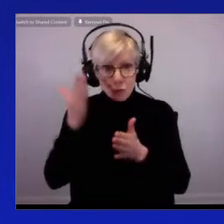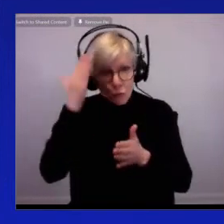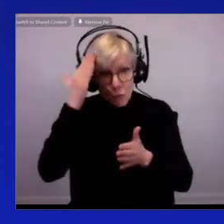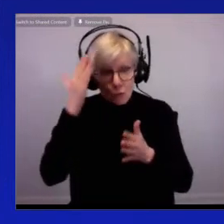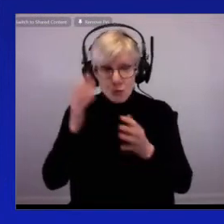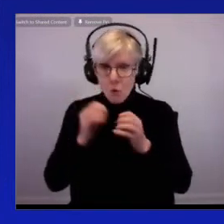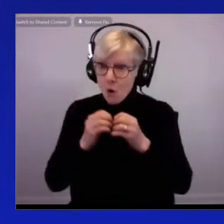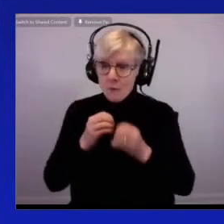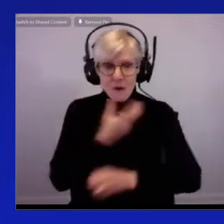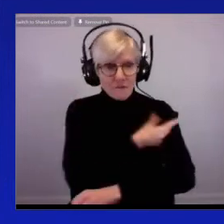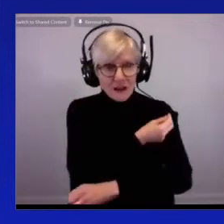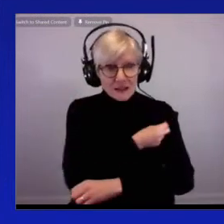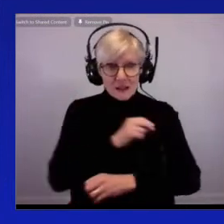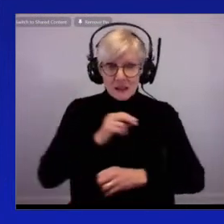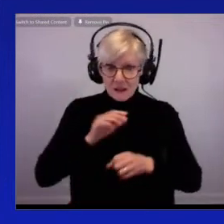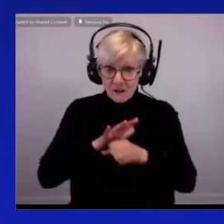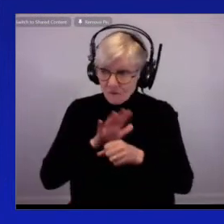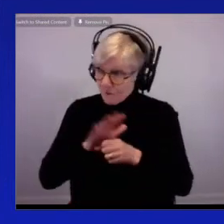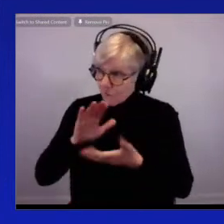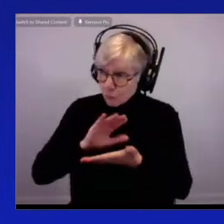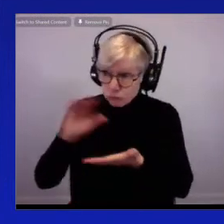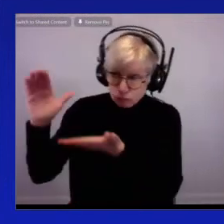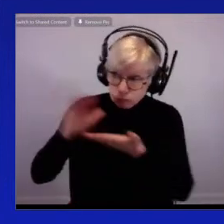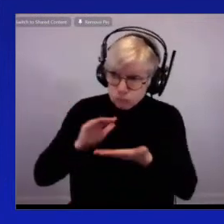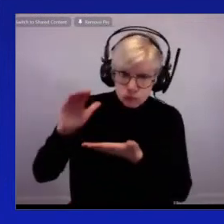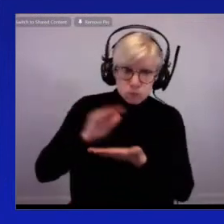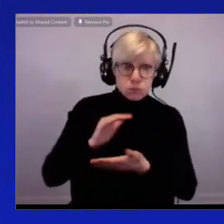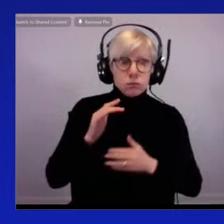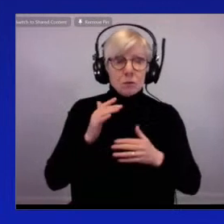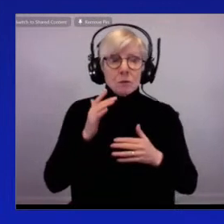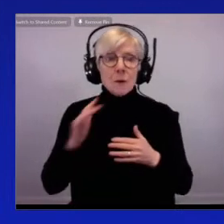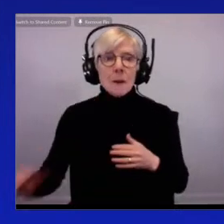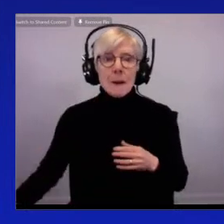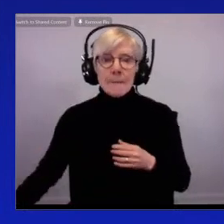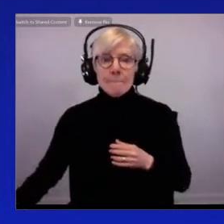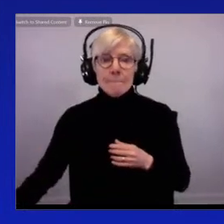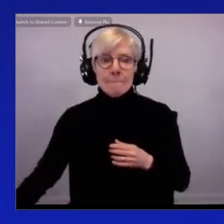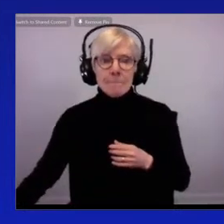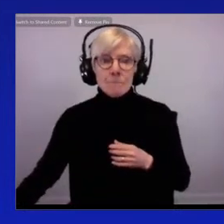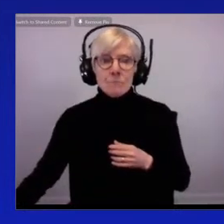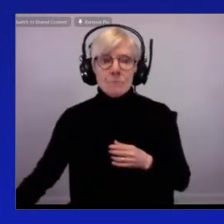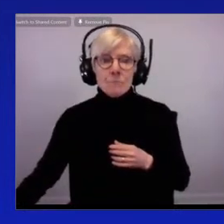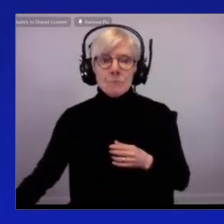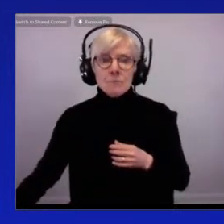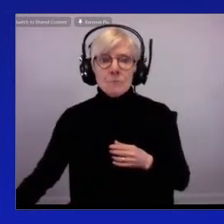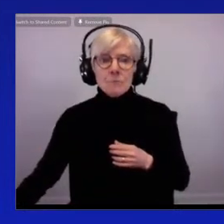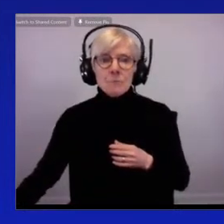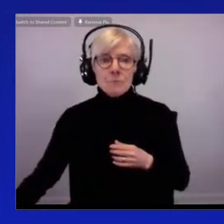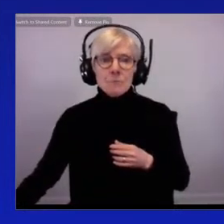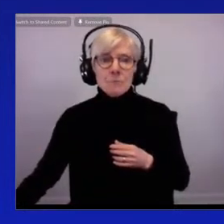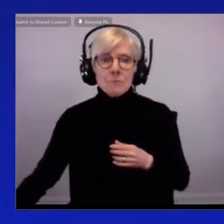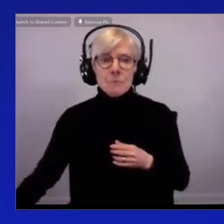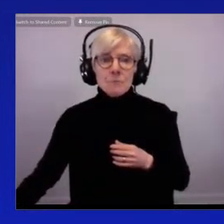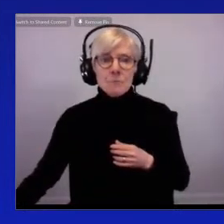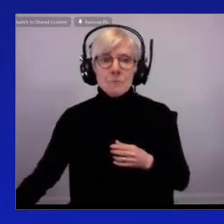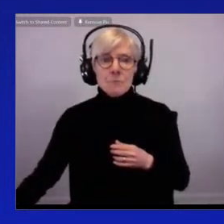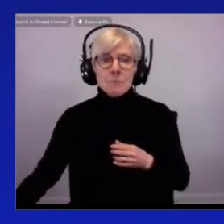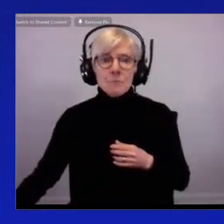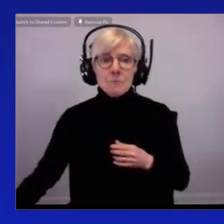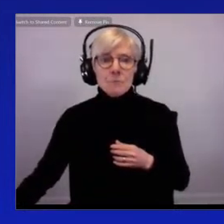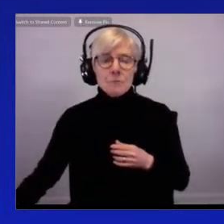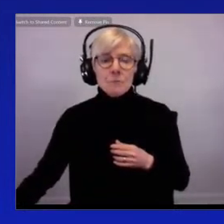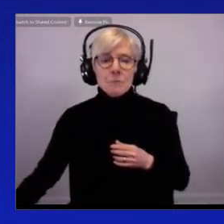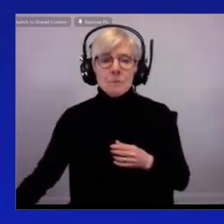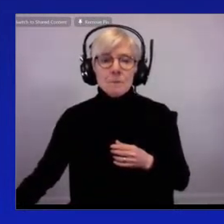première et la deuxième dose plus longtemps que ce que le fabricant recommande. Les résidents